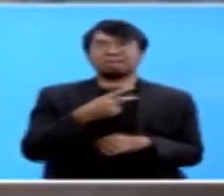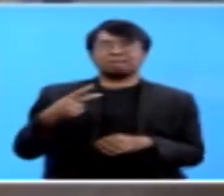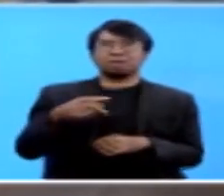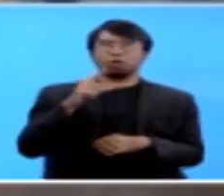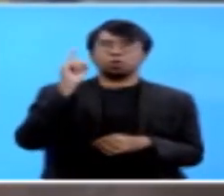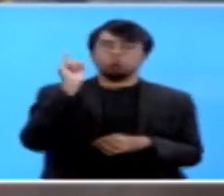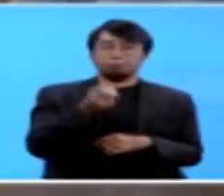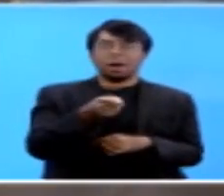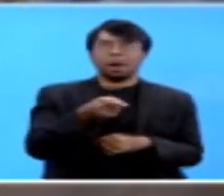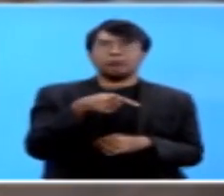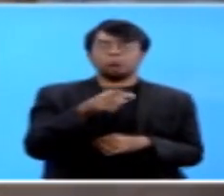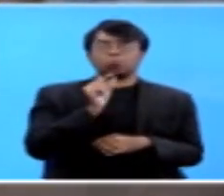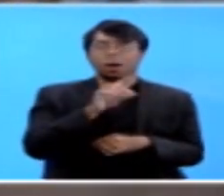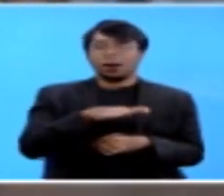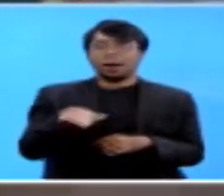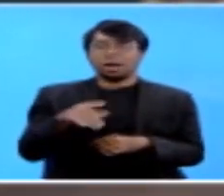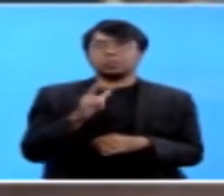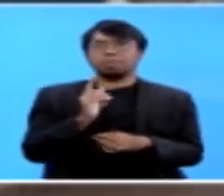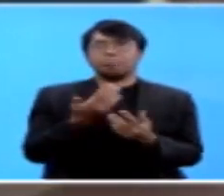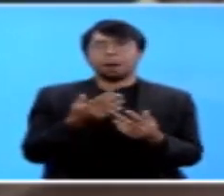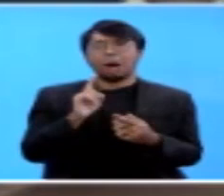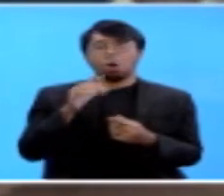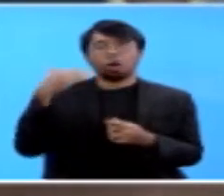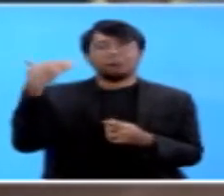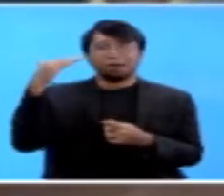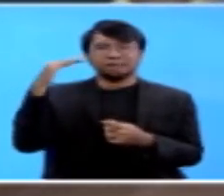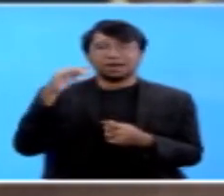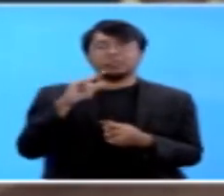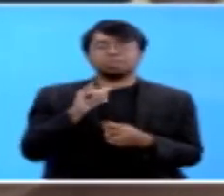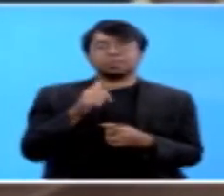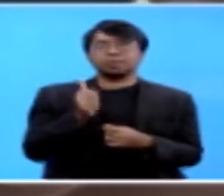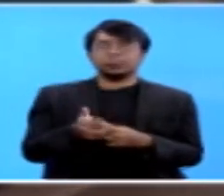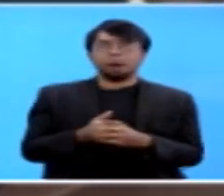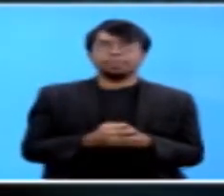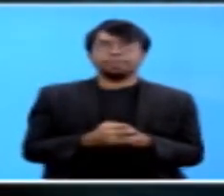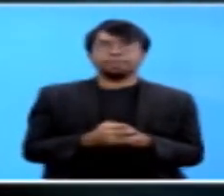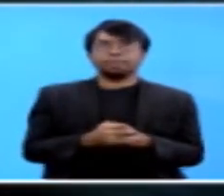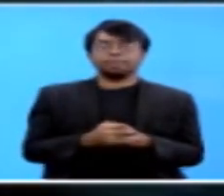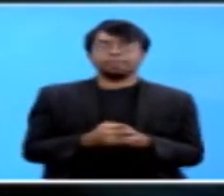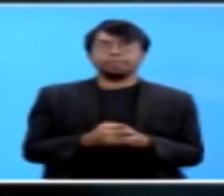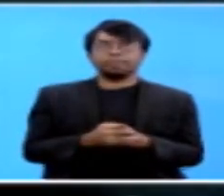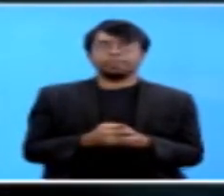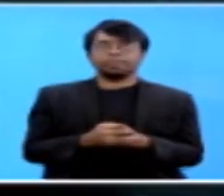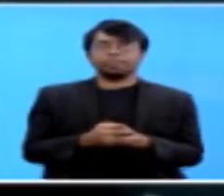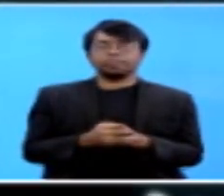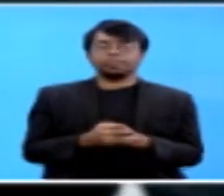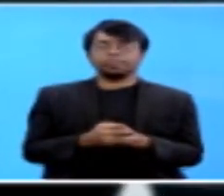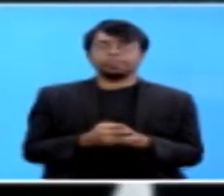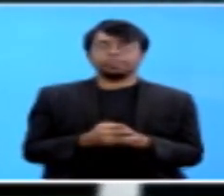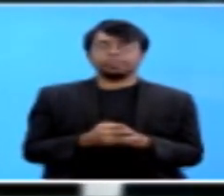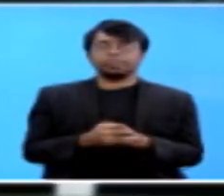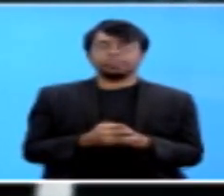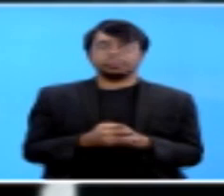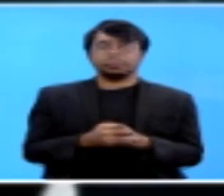kepada anak-anak khususnya yang di usia remaja seperti ini yang bisa dilakukan? Sebenarnya pemerintah itu sudah menyiapkan loh sebuah sistem ya